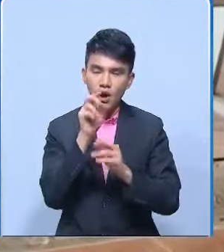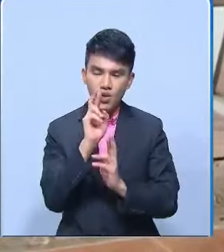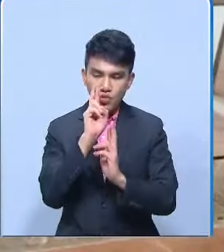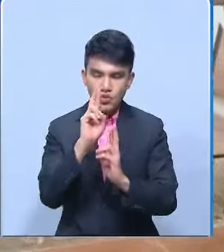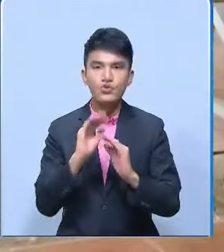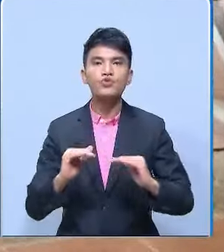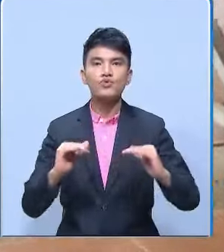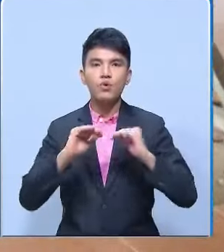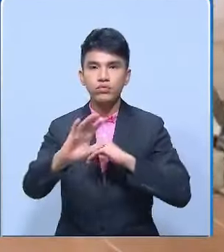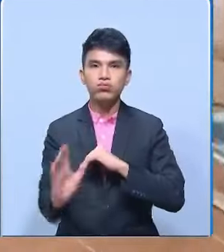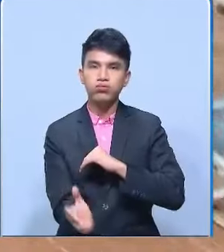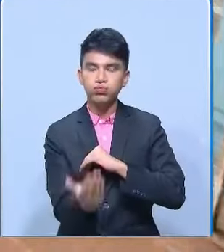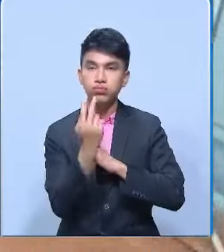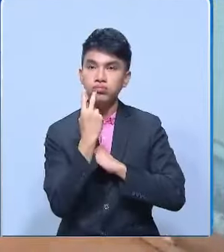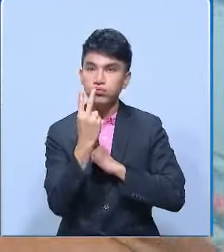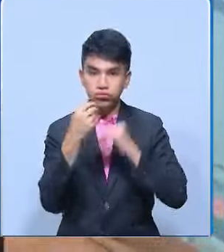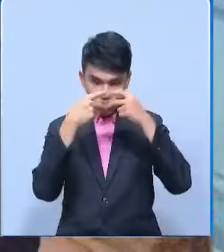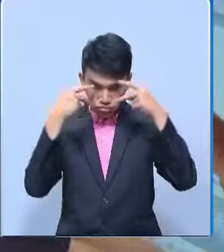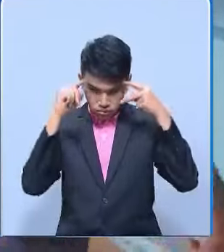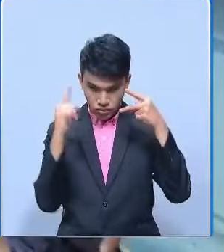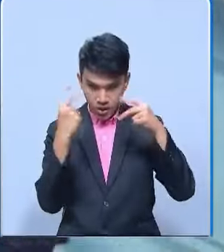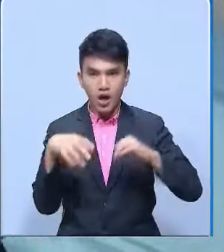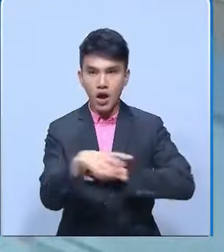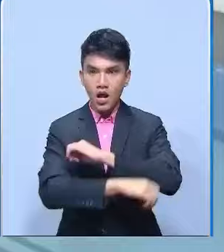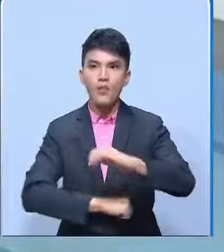อีกวันช่วงเช้าเห็นคนร้ายเข้ามาอีกขโมยขาเหล็กโคร